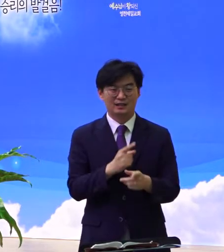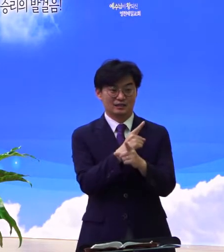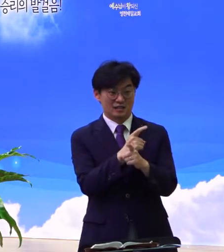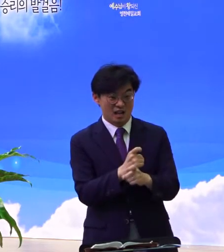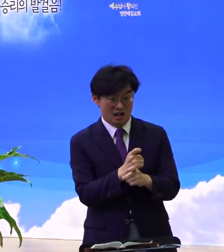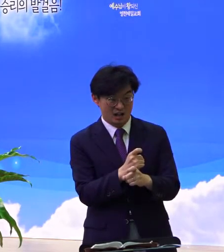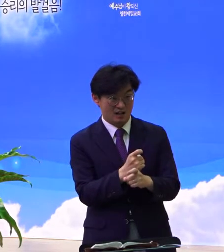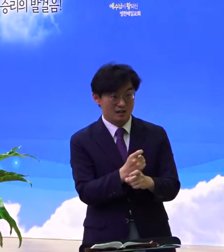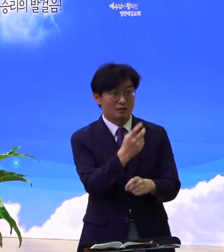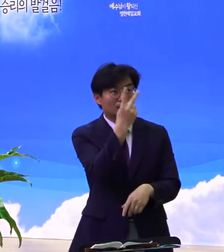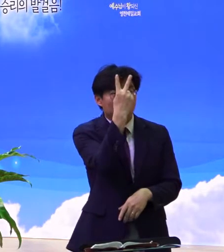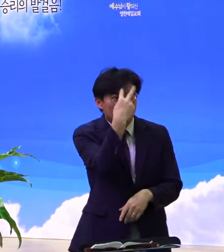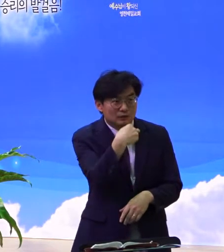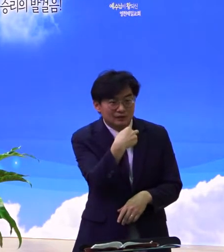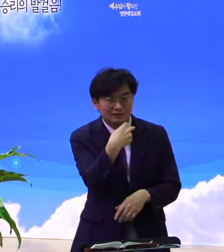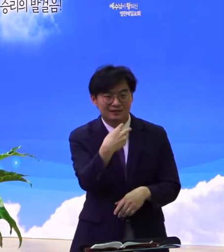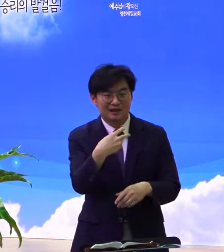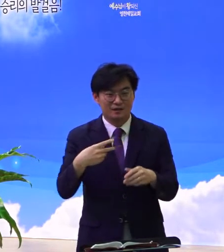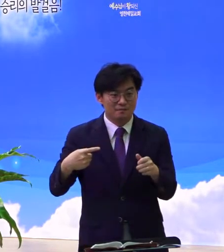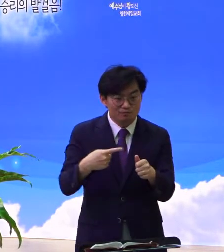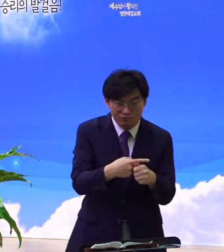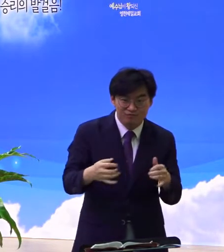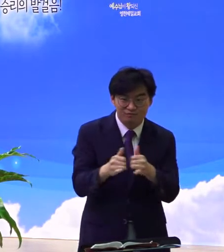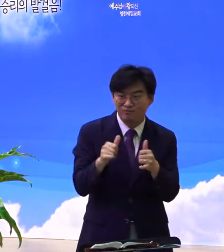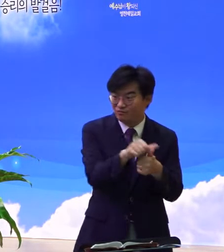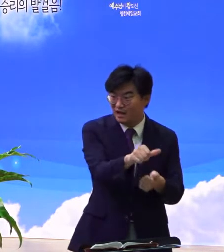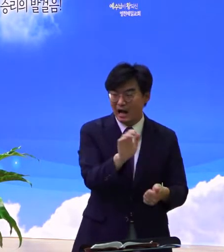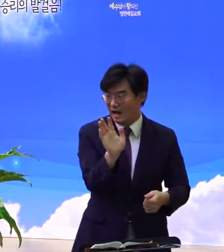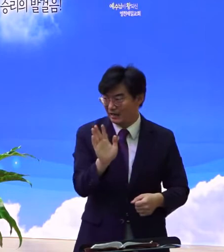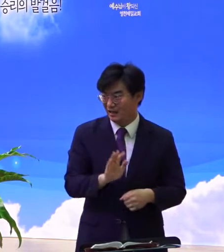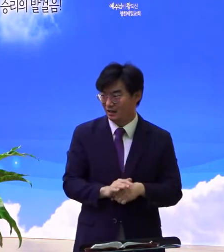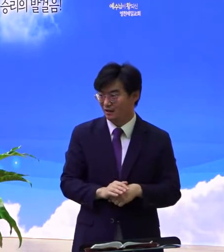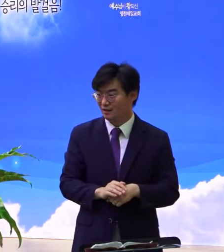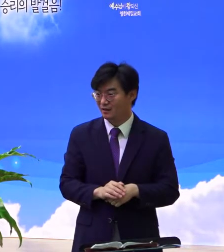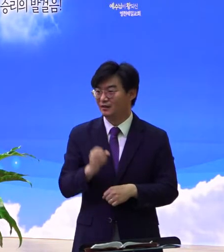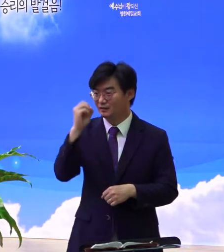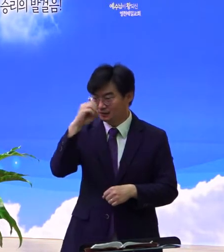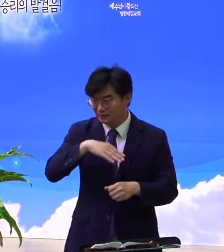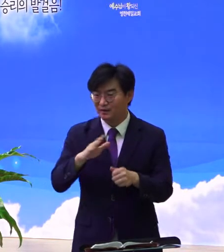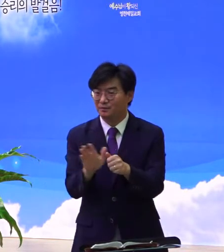돌아간 군대들이 경험한 것은 정말 놀라운 경험이었죠. 눈이 멀어서